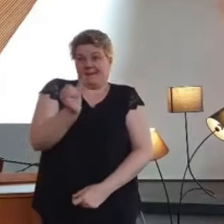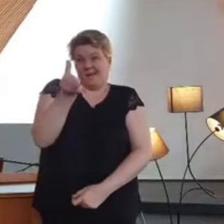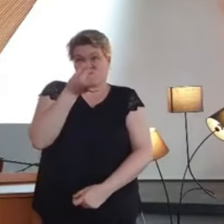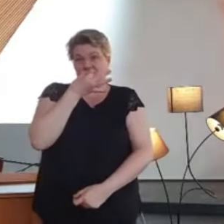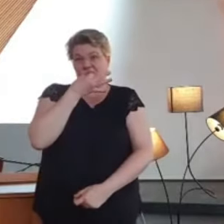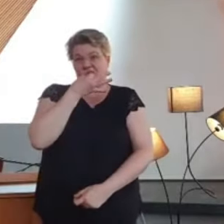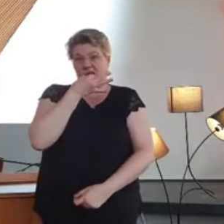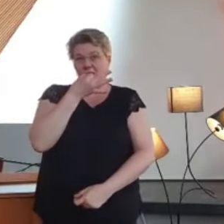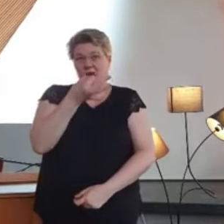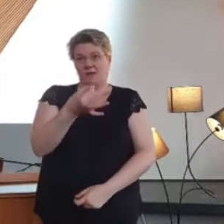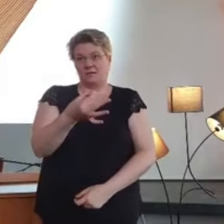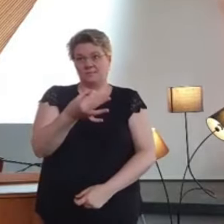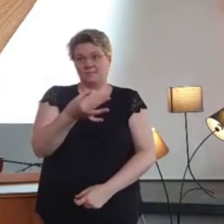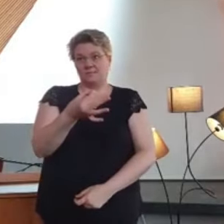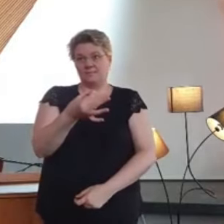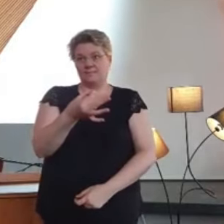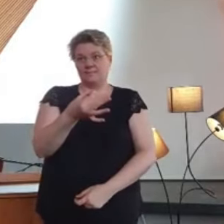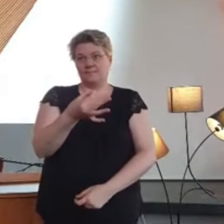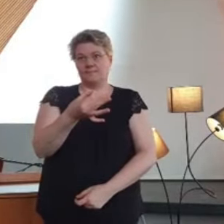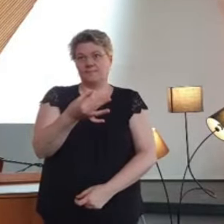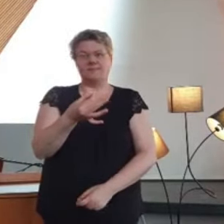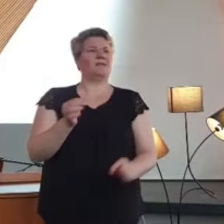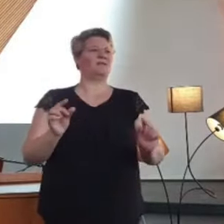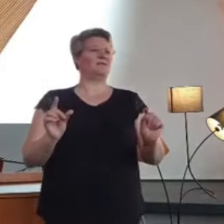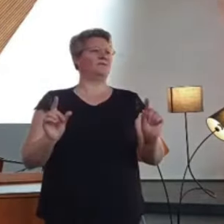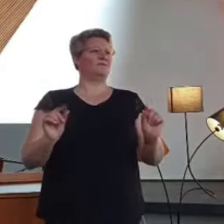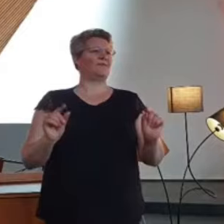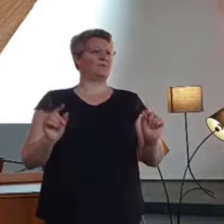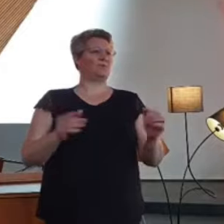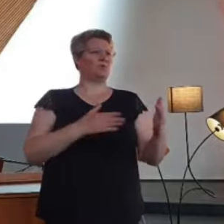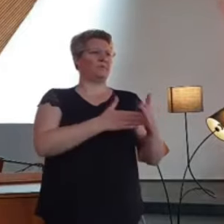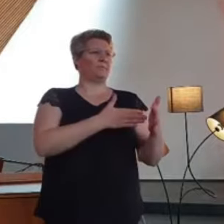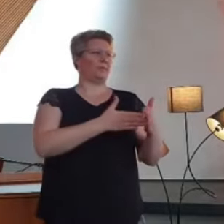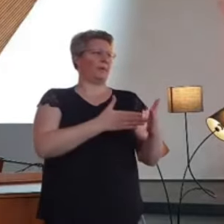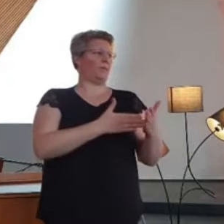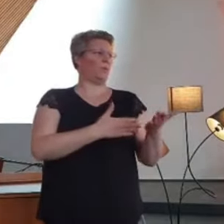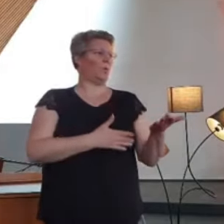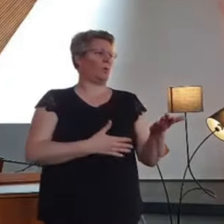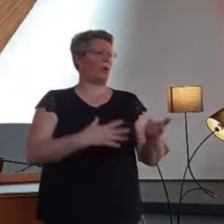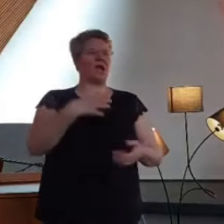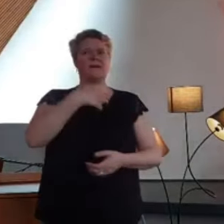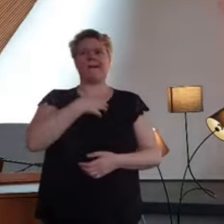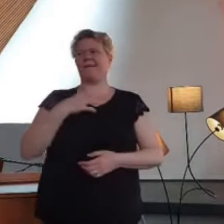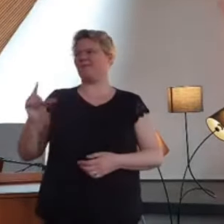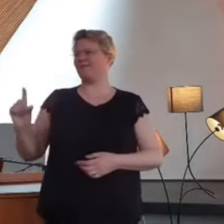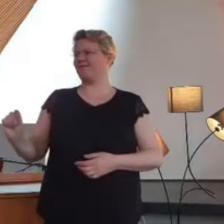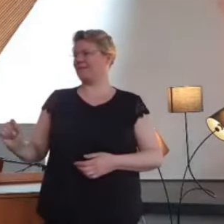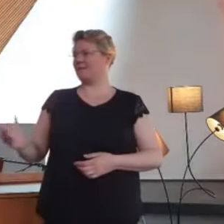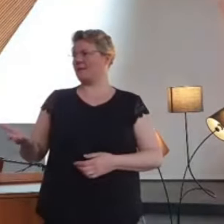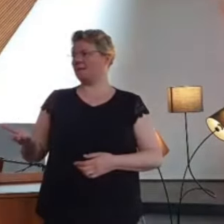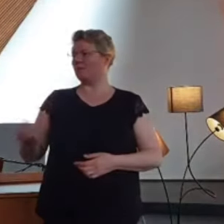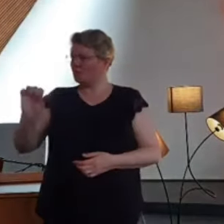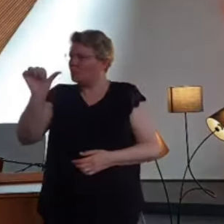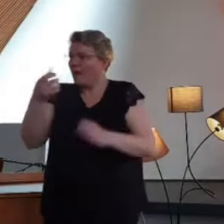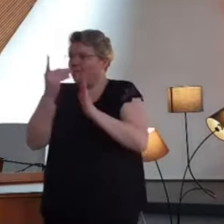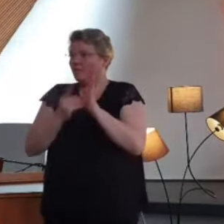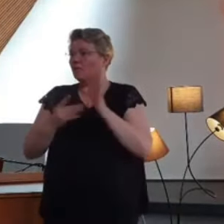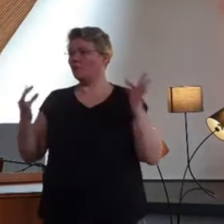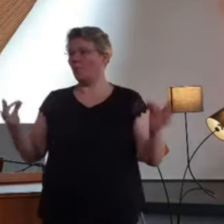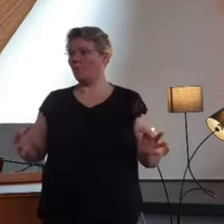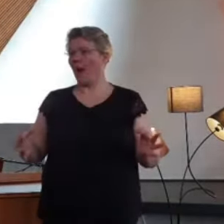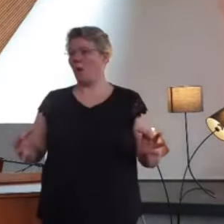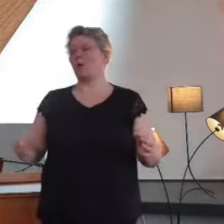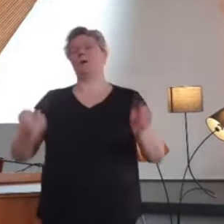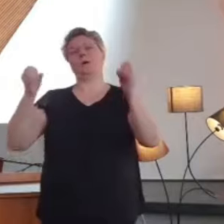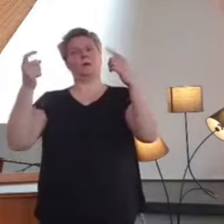nämlich wäre, was sind eigentlich Behinderungen und Krankheiten? Ich habe das natürlich wie immer